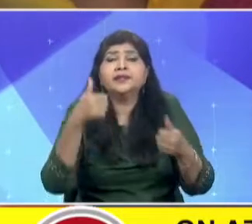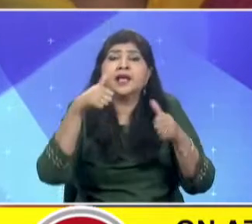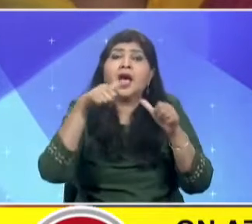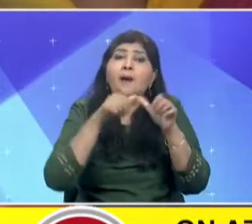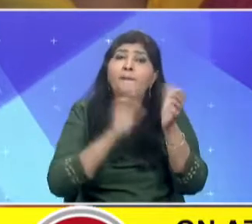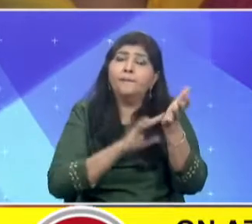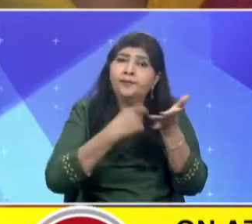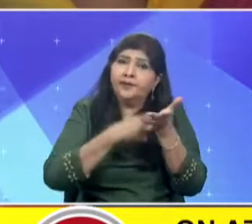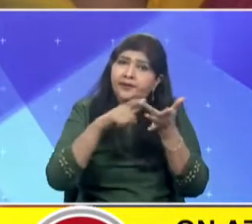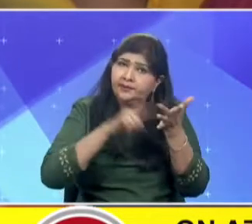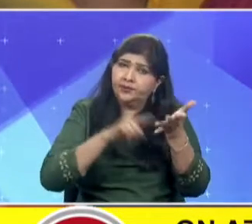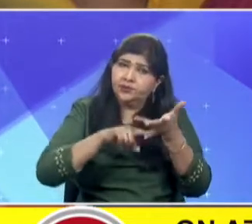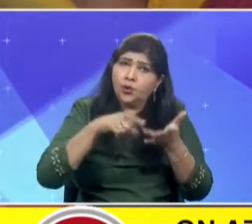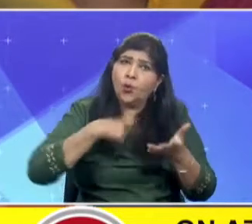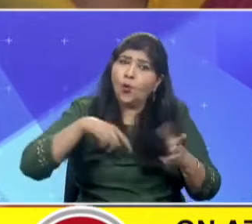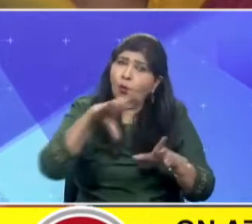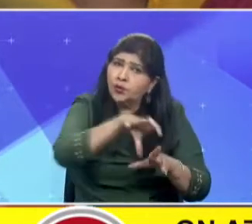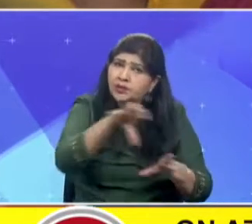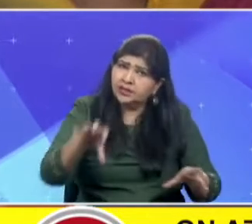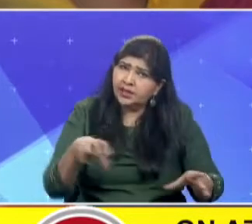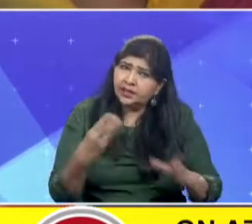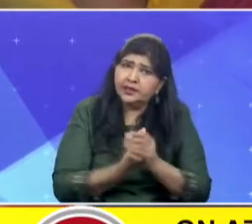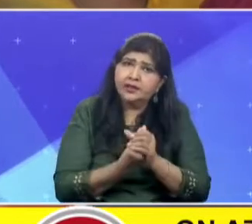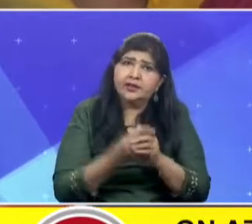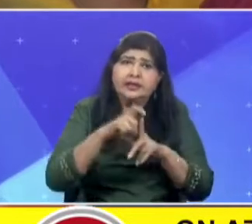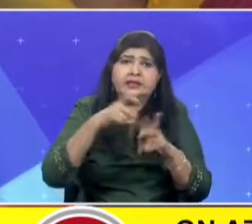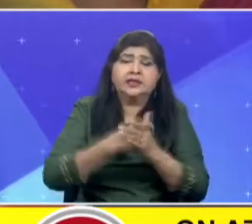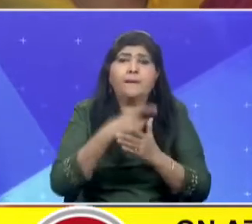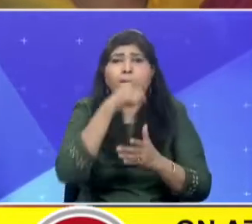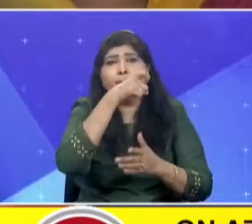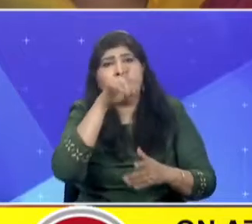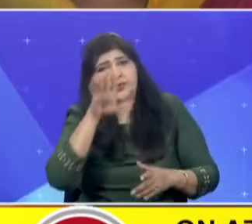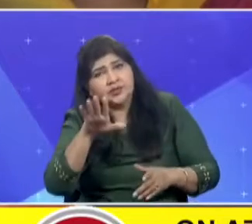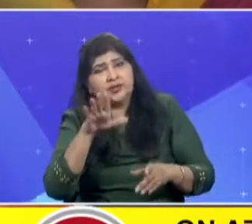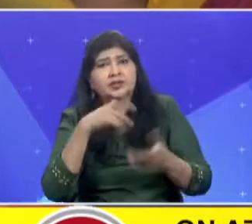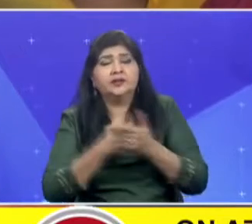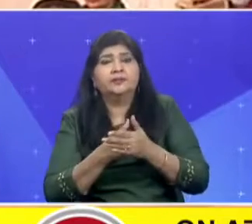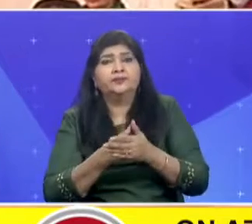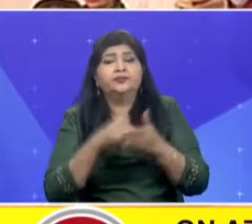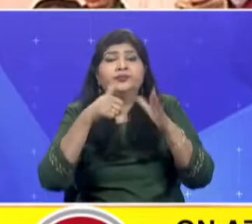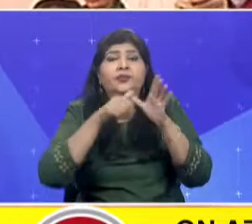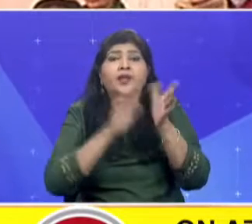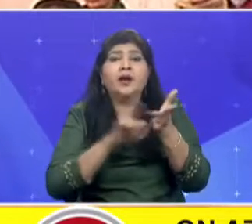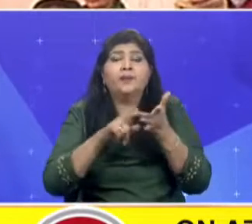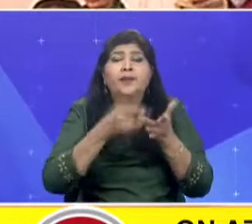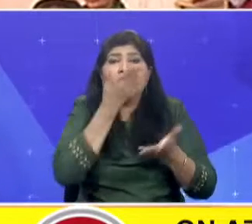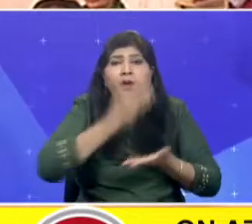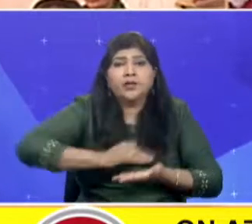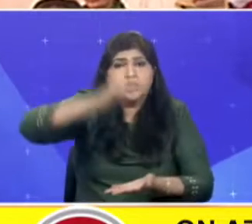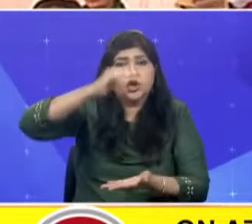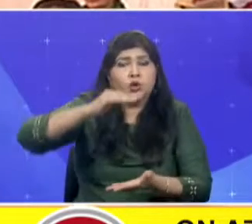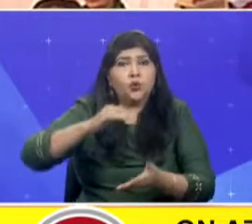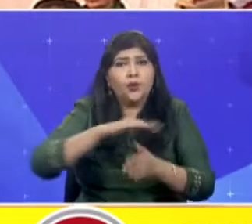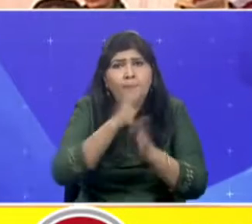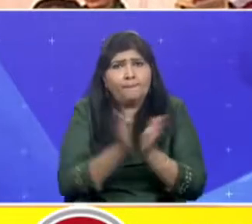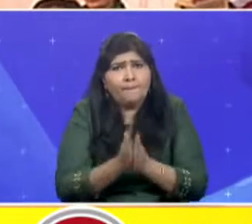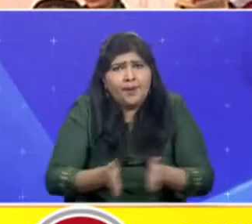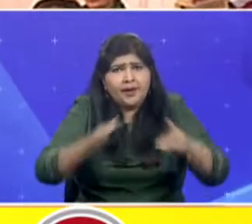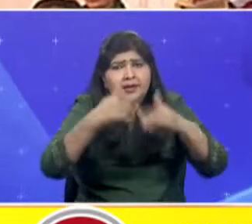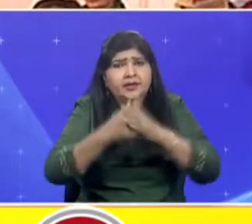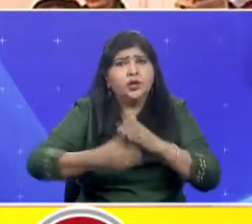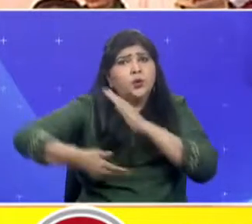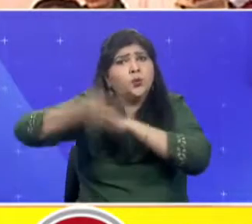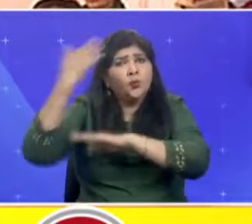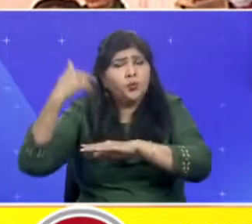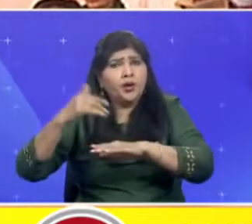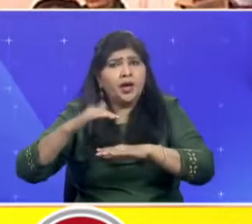हमारे देश के हर जिले में कम से कम 75 अमृत सरोवर बनाए जा सकते हैं। कुछ